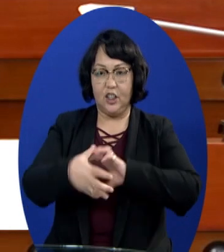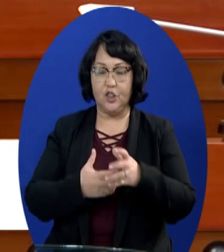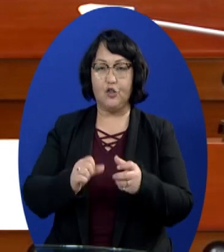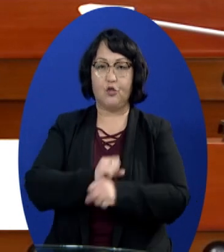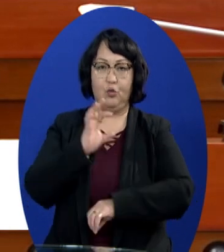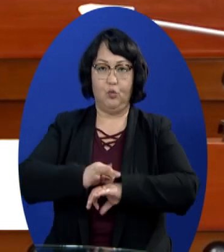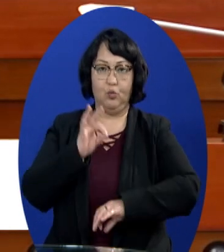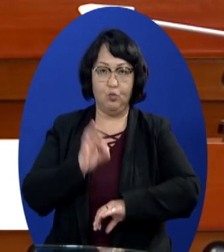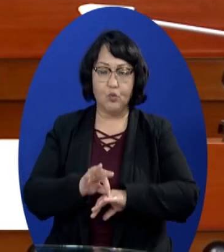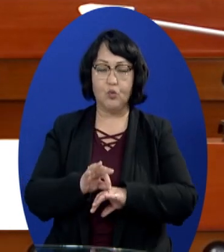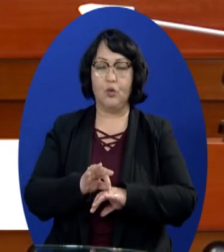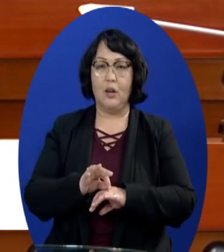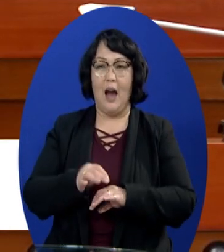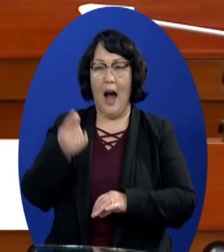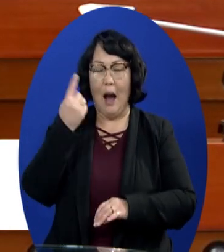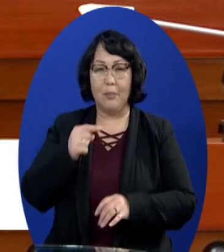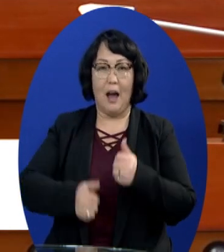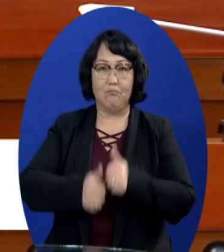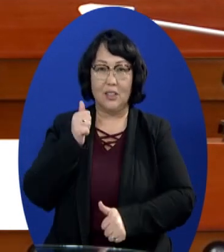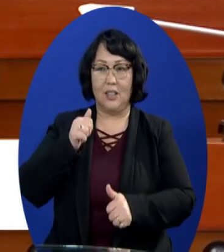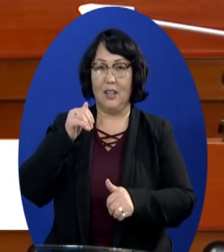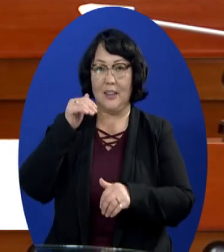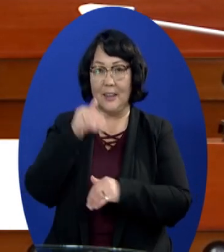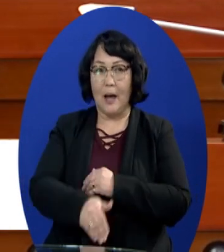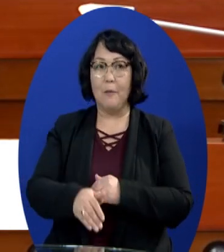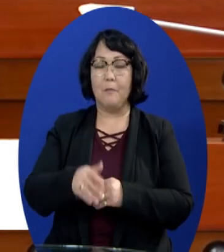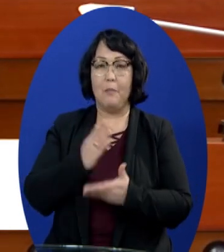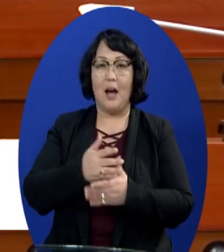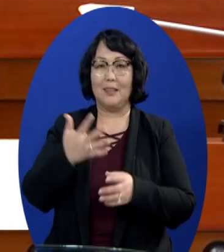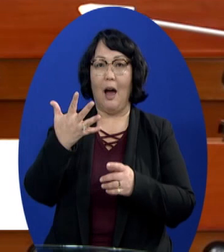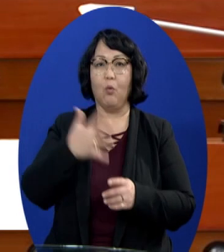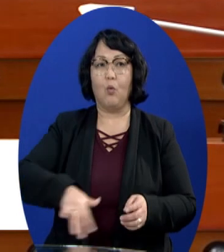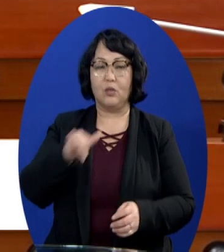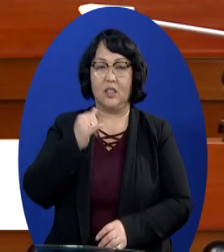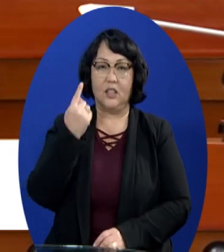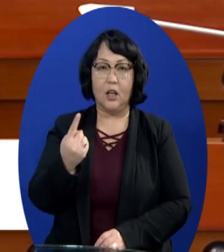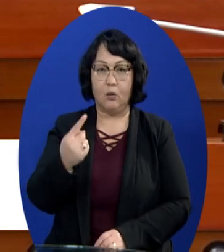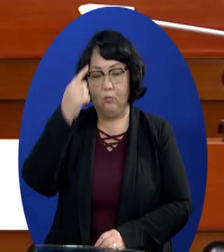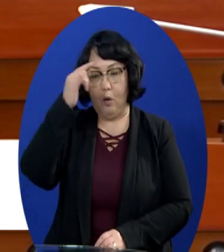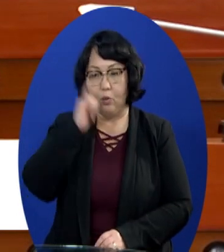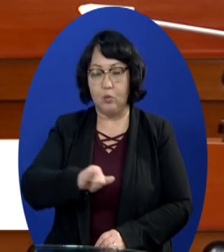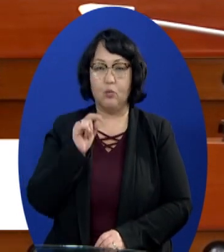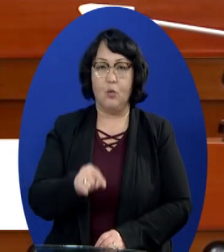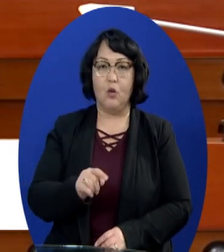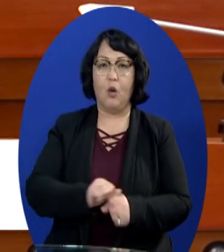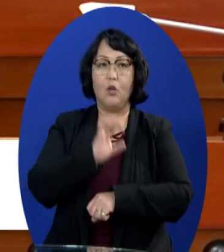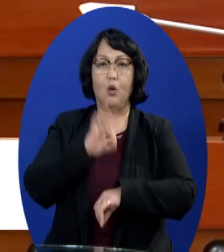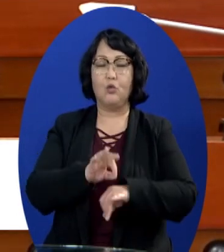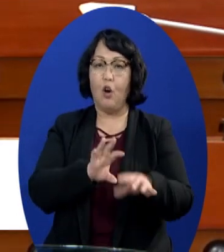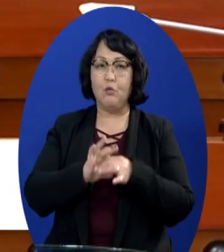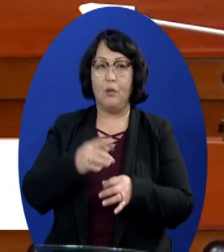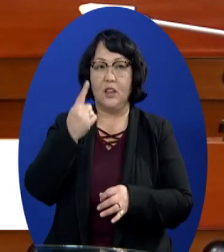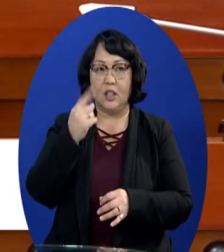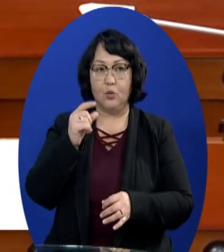коронавирус цар тахалтай хамгийн амжилттай тэмцэж буй 5.1-ээр нэрлэгдэж байгаа. Коронавирусээр нэг ч хүн нас